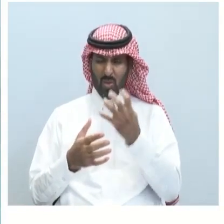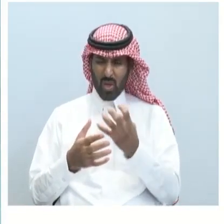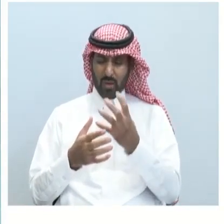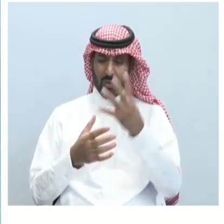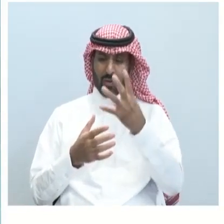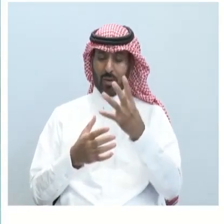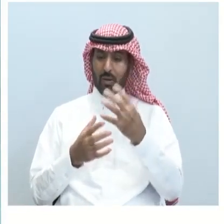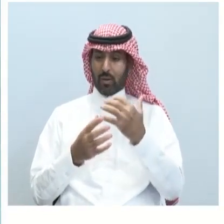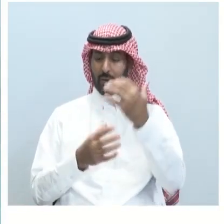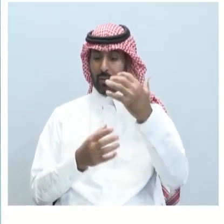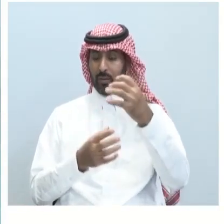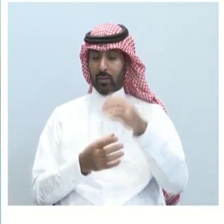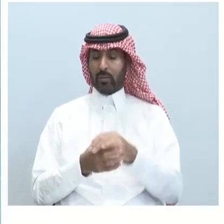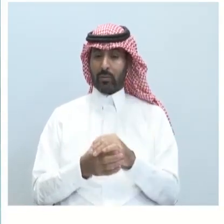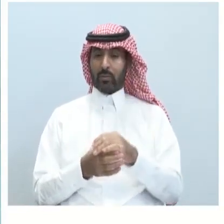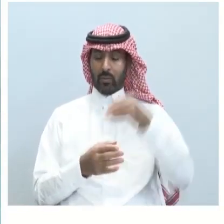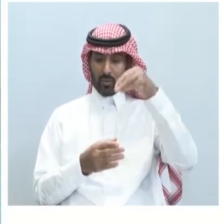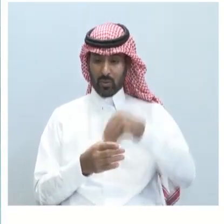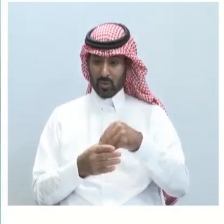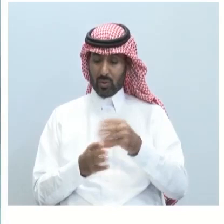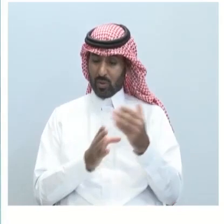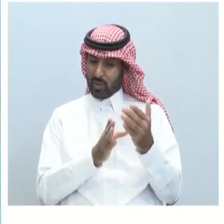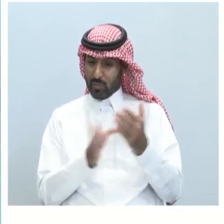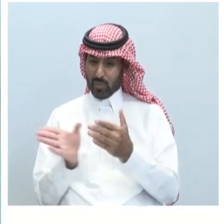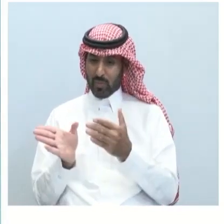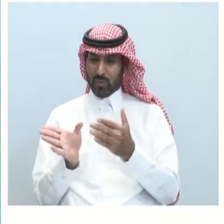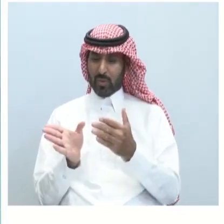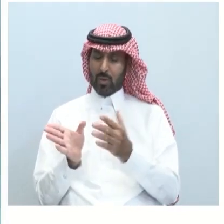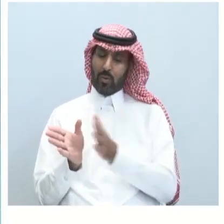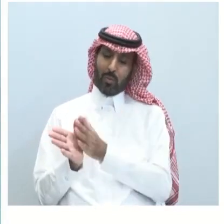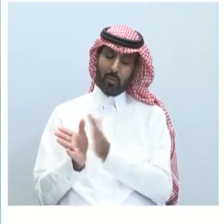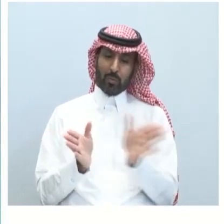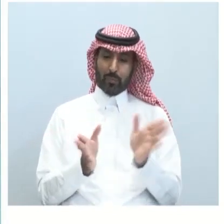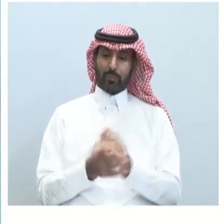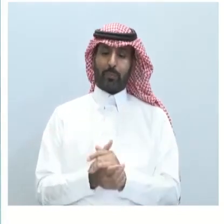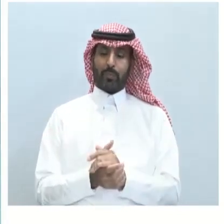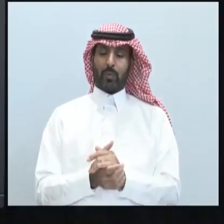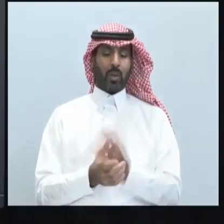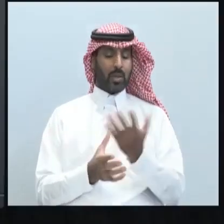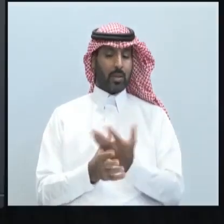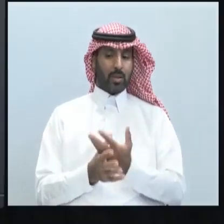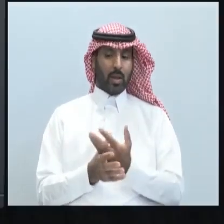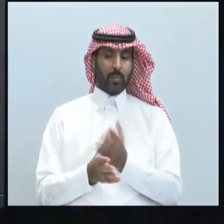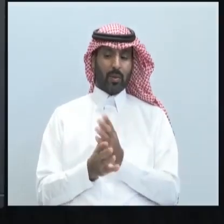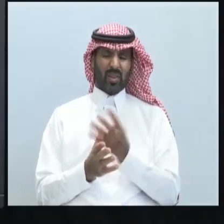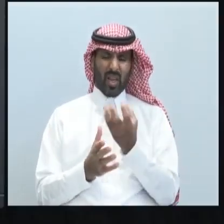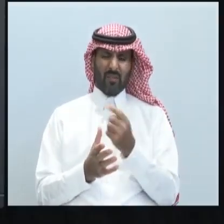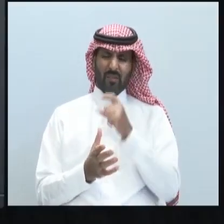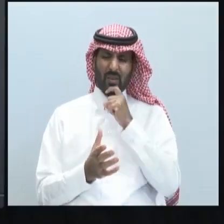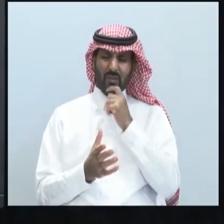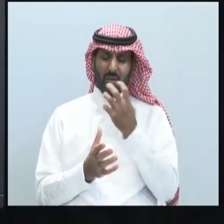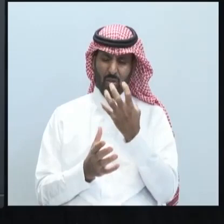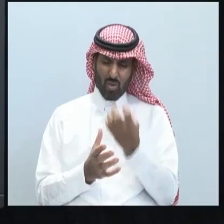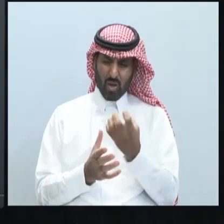سوف يتجه لو كان لدينا المعادله سوف يتجه الى اليمين او الى اليسار ليش عشان يقلل